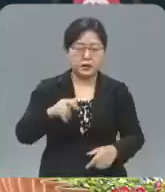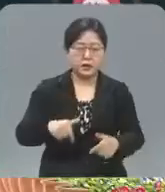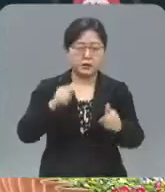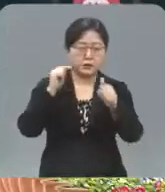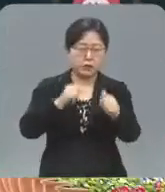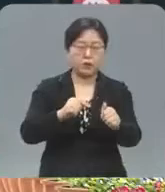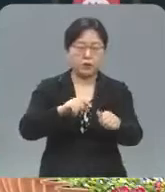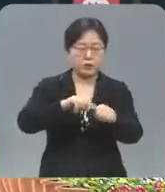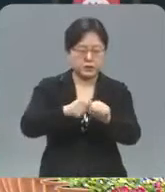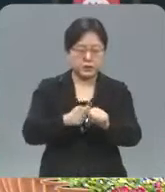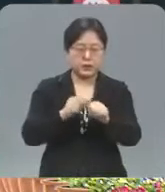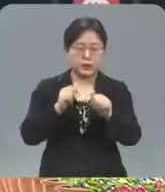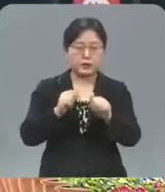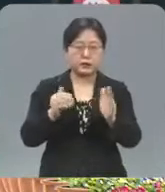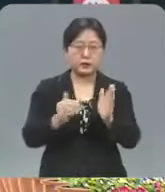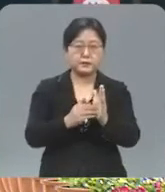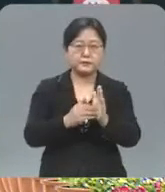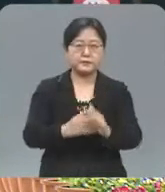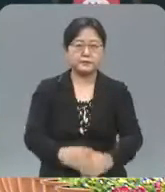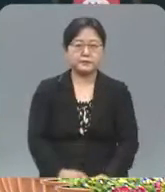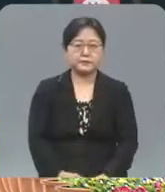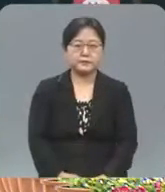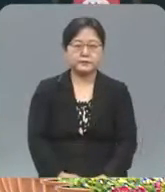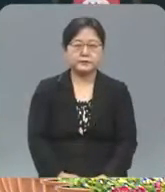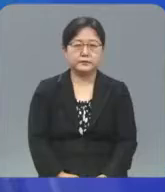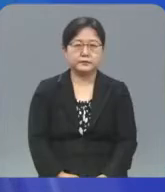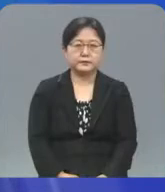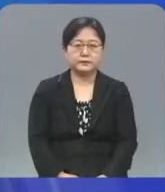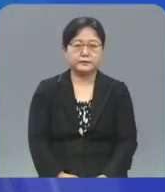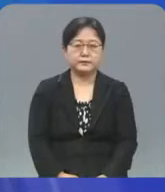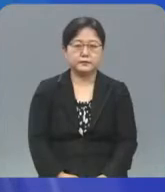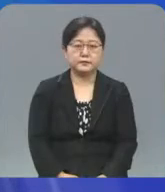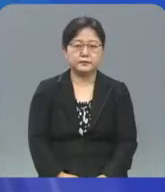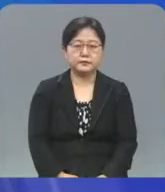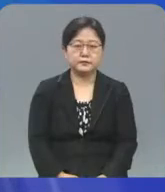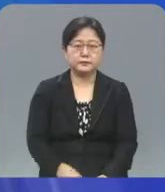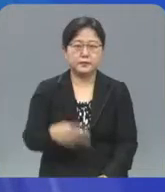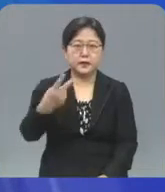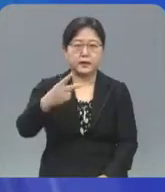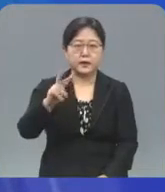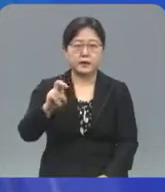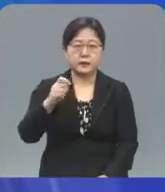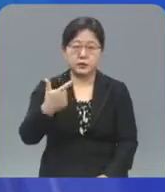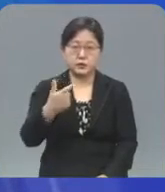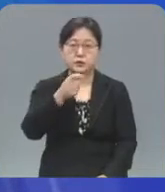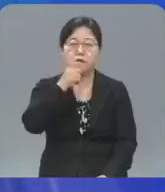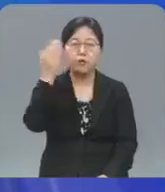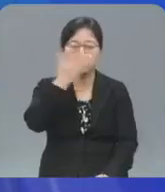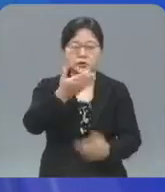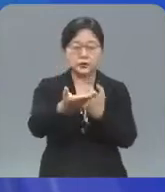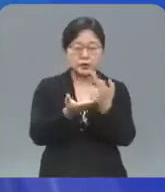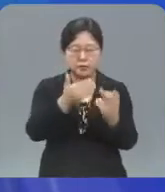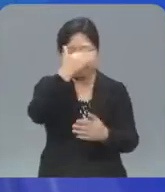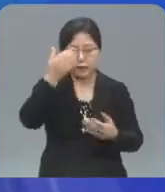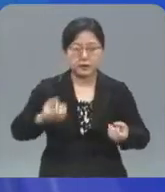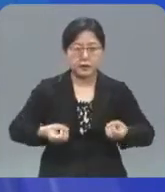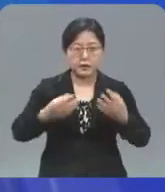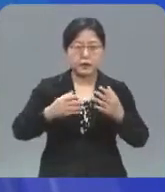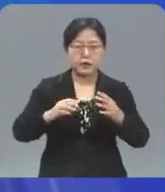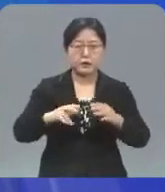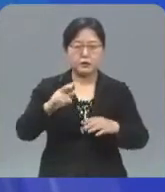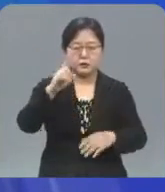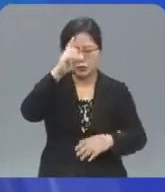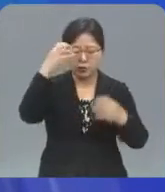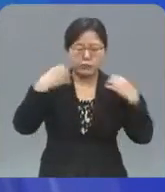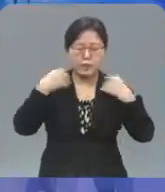불문경고 등의 징계 처분이 내려졌습니다. 2026 여수세계선박람회가 정부